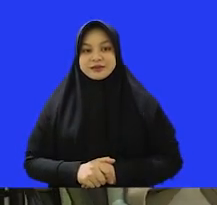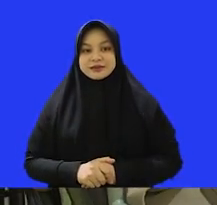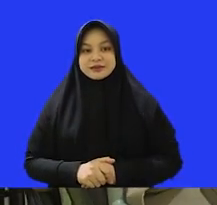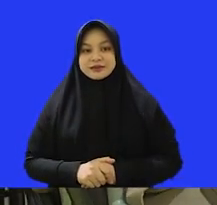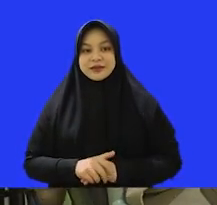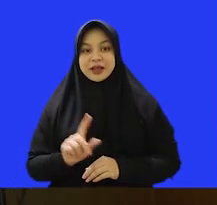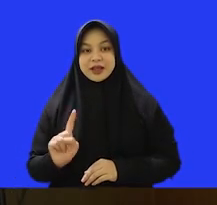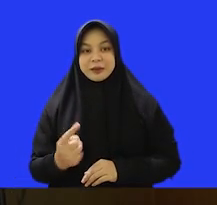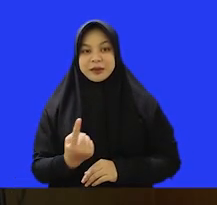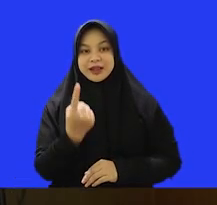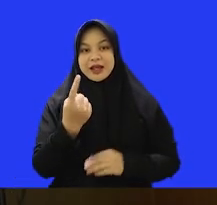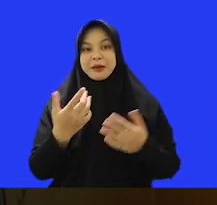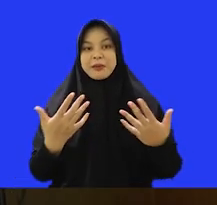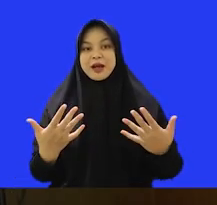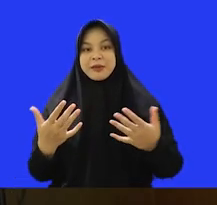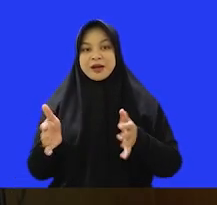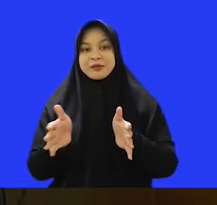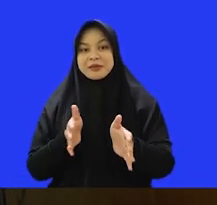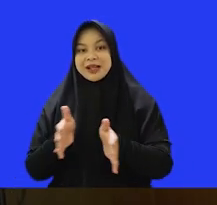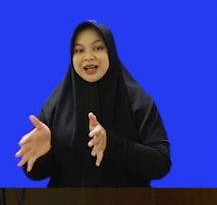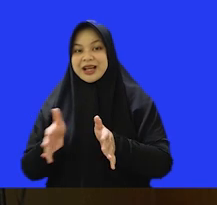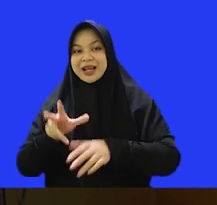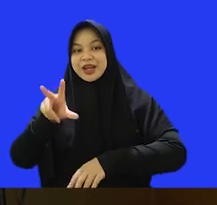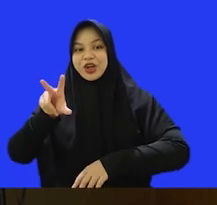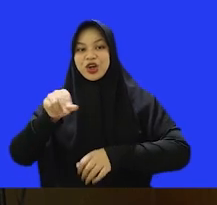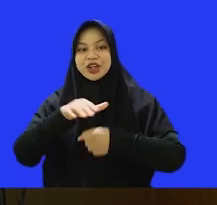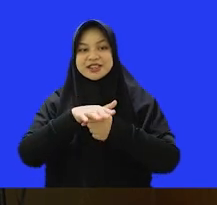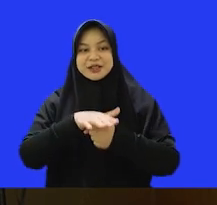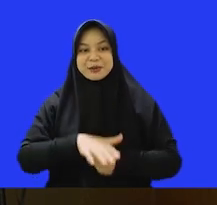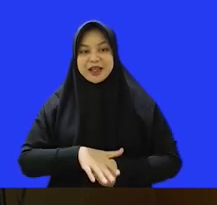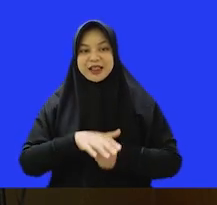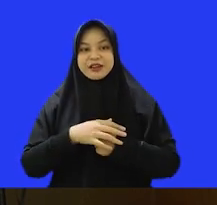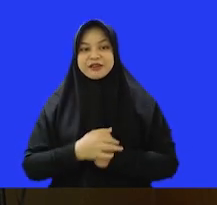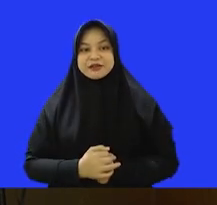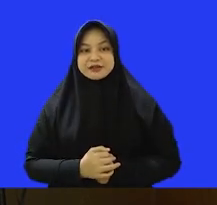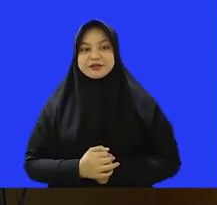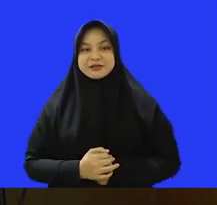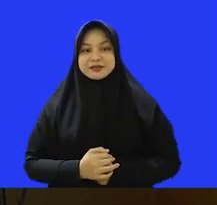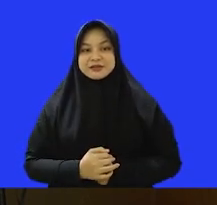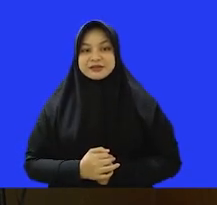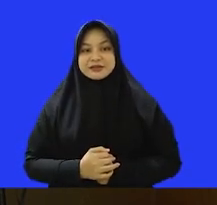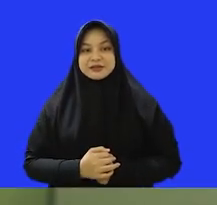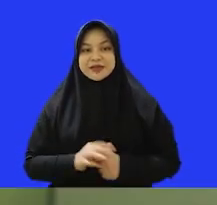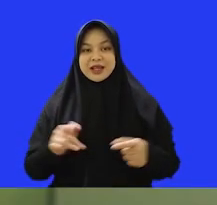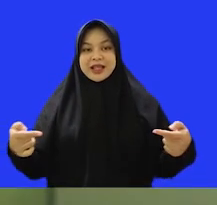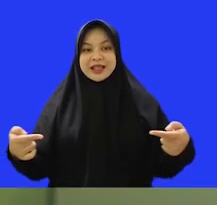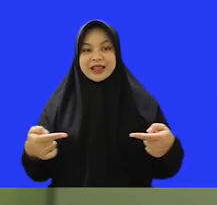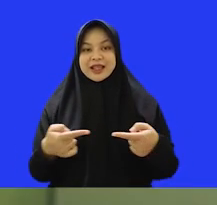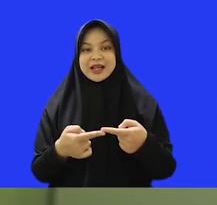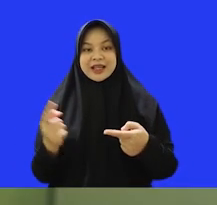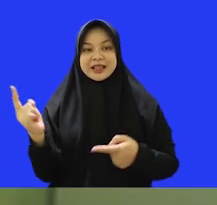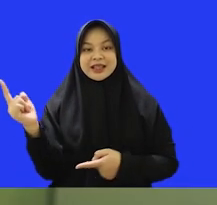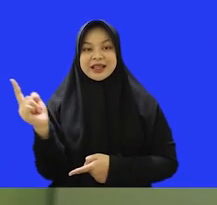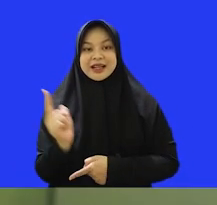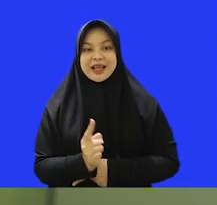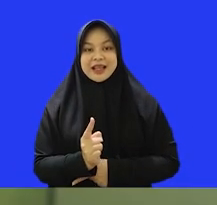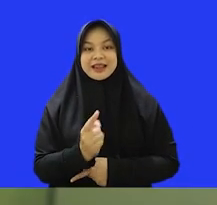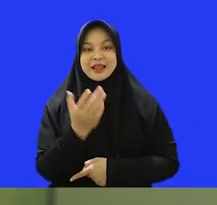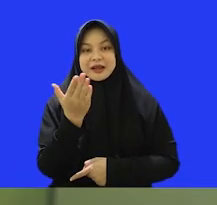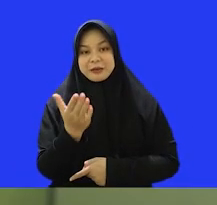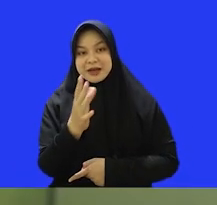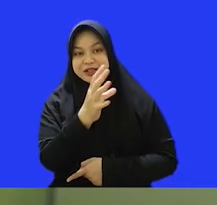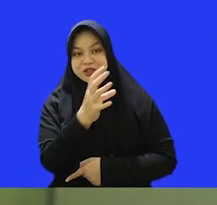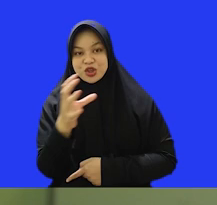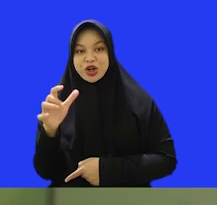Ya. Yang pertama adalah perlakuan yang non-diskriminatif. Terkait kedatangan